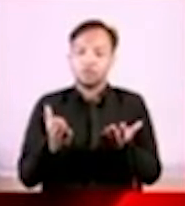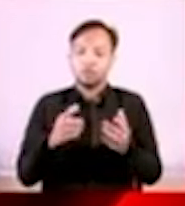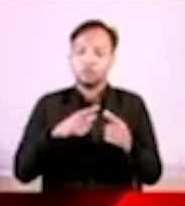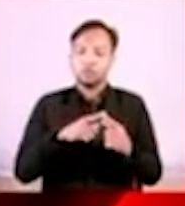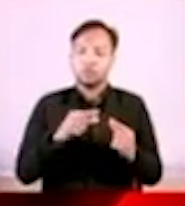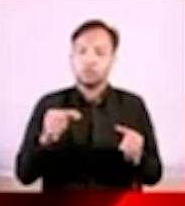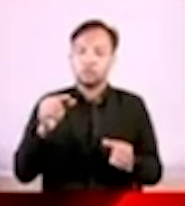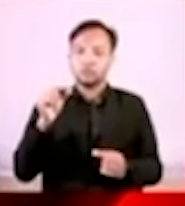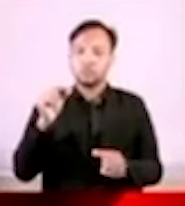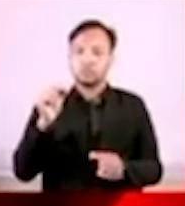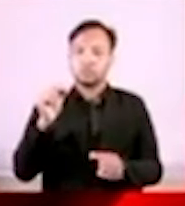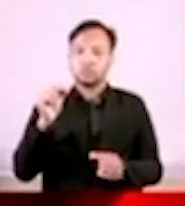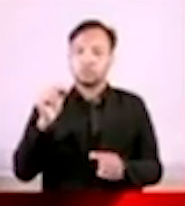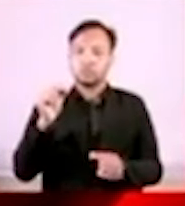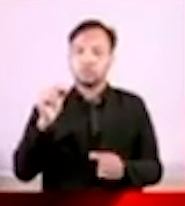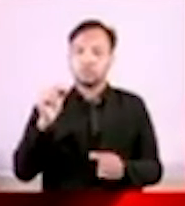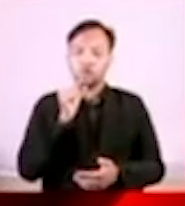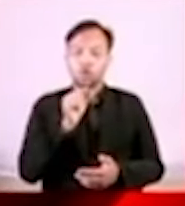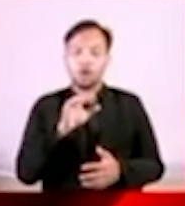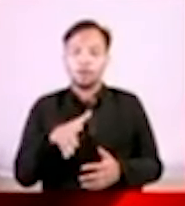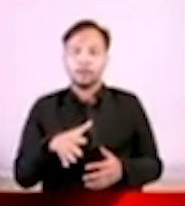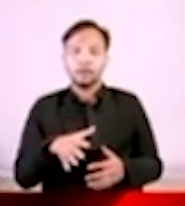membangun desa, menata kota.